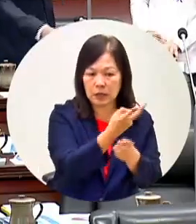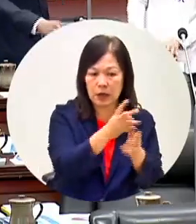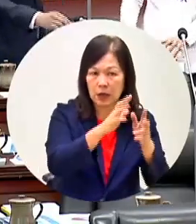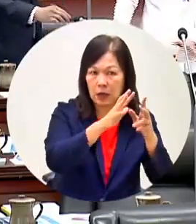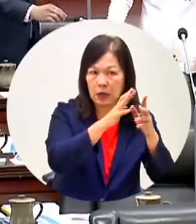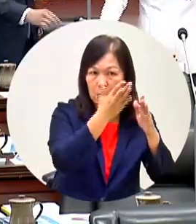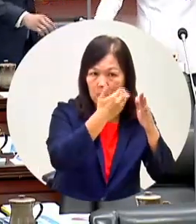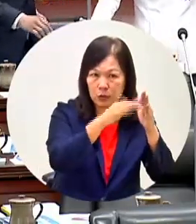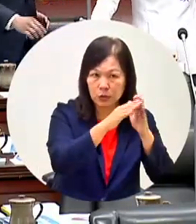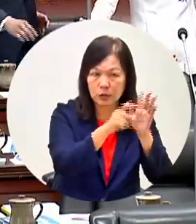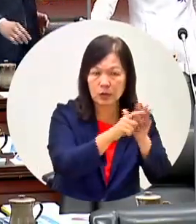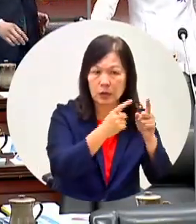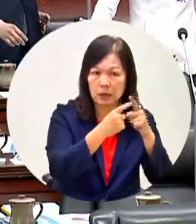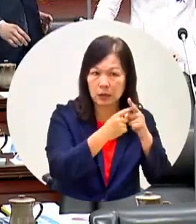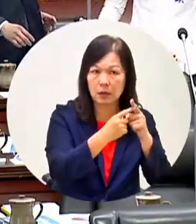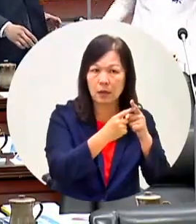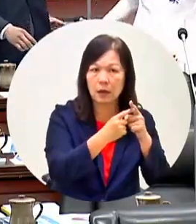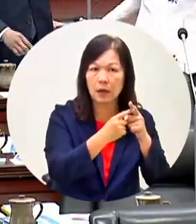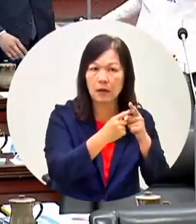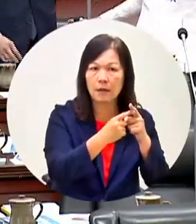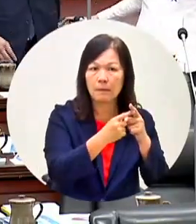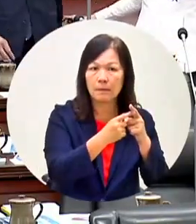我歹势， 我替你回答好无啊？ 好，多谢。啊，八卦国小，啊，八卦对。啊，等我国小是不是总量管制啊？ 哎呀， 啊，是不是拜托你要紧甲原来国小，要紧新校舍完成，吼，啊，是不是会当纾解这两个国小的囡仔，因为。